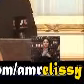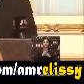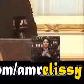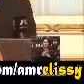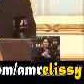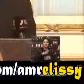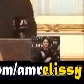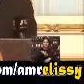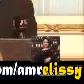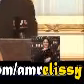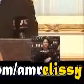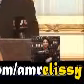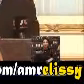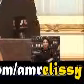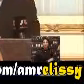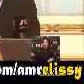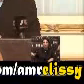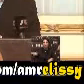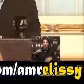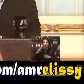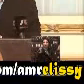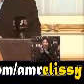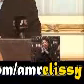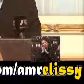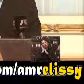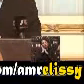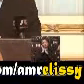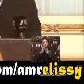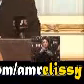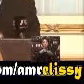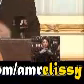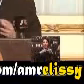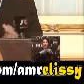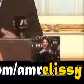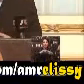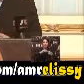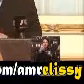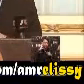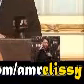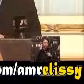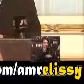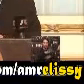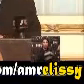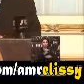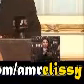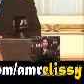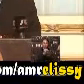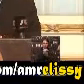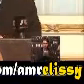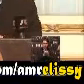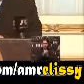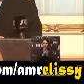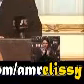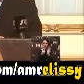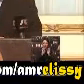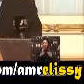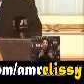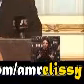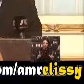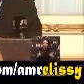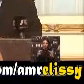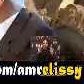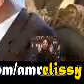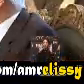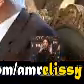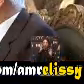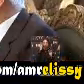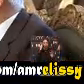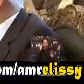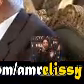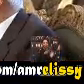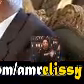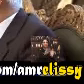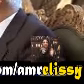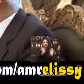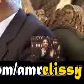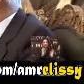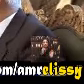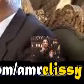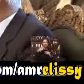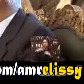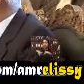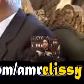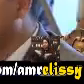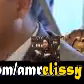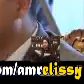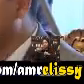احنا بنحاول فيها تطوير أماكن دور الإيواء وتحديثها،